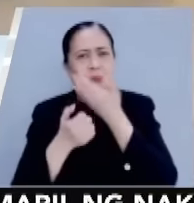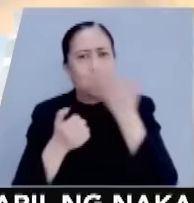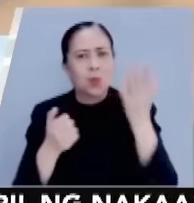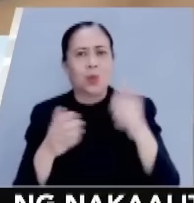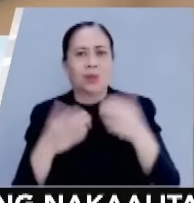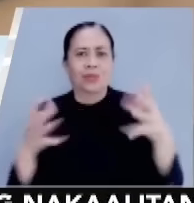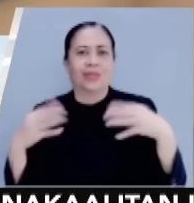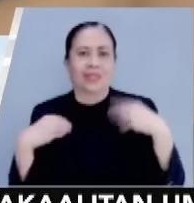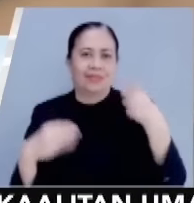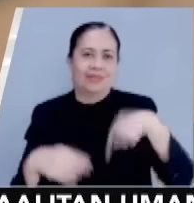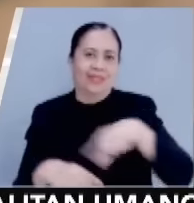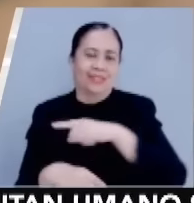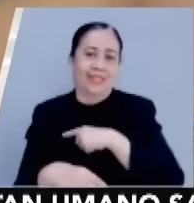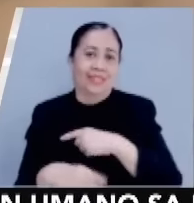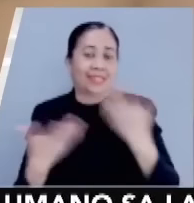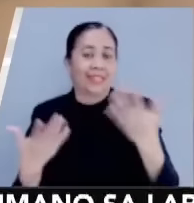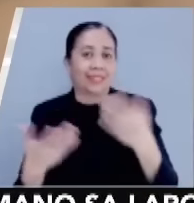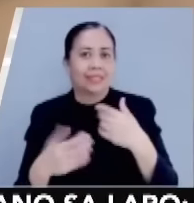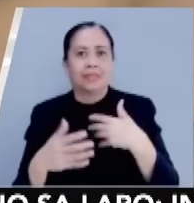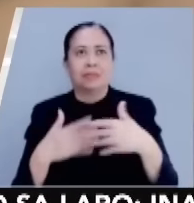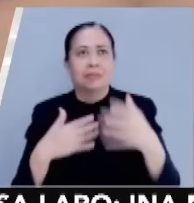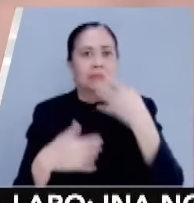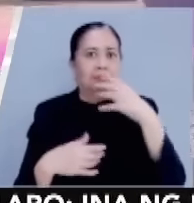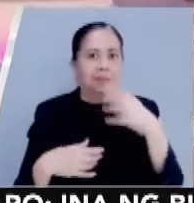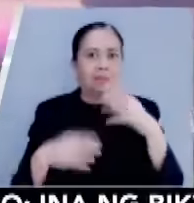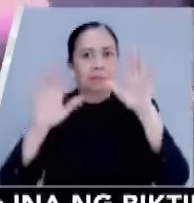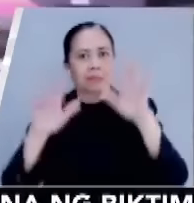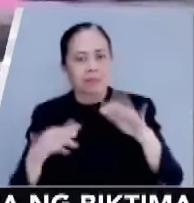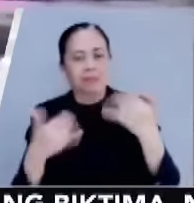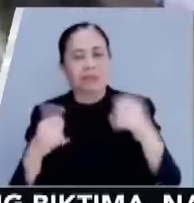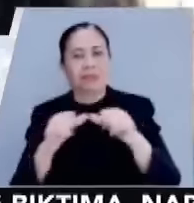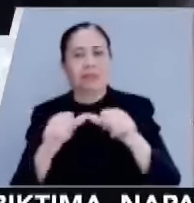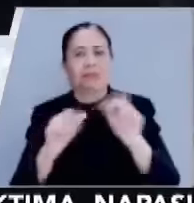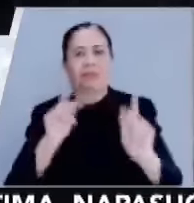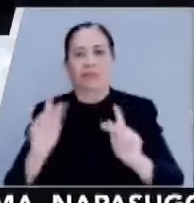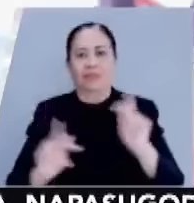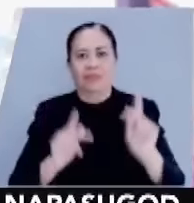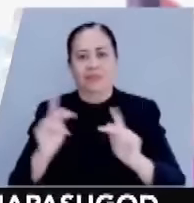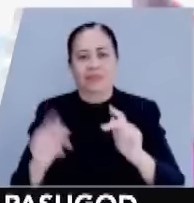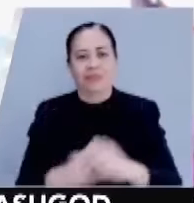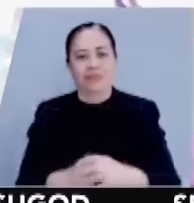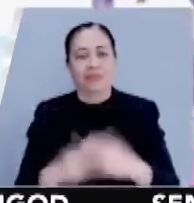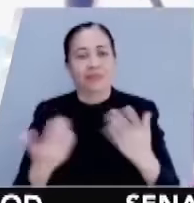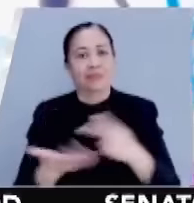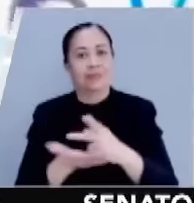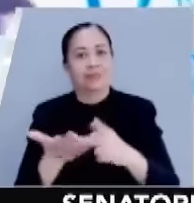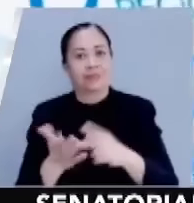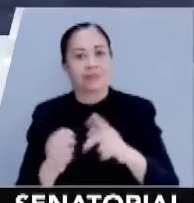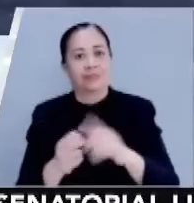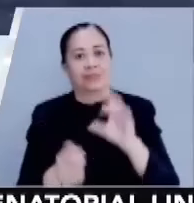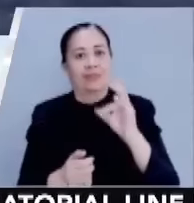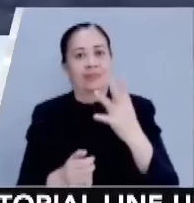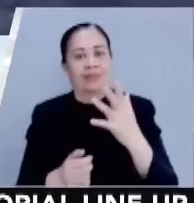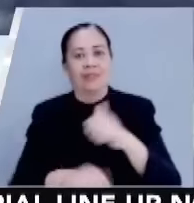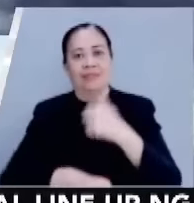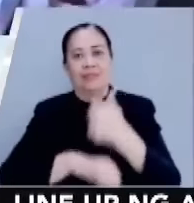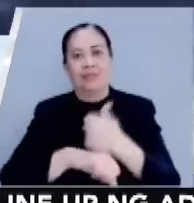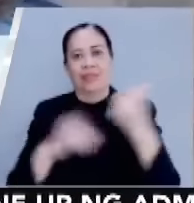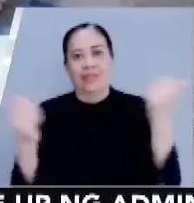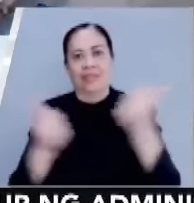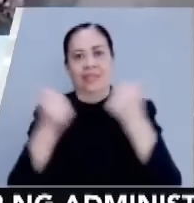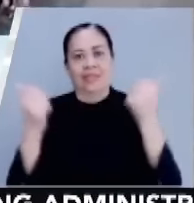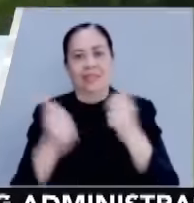amin. Rain or shine, nandyan pa rin kayo para to support us perform. Ang masayang palabas ay bahagi ng 75th founding anniversary ng Alicia